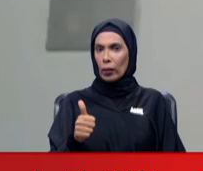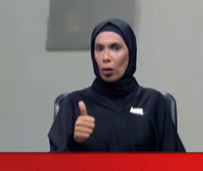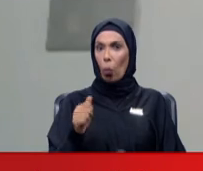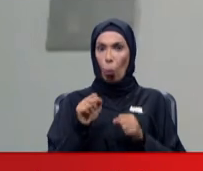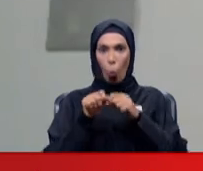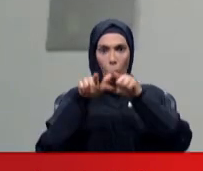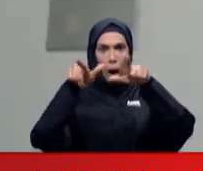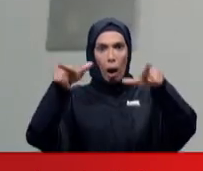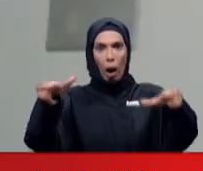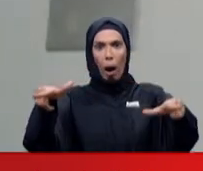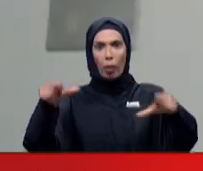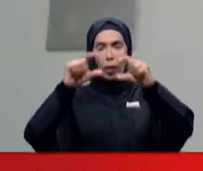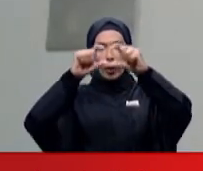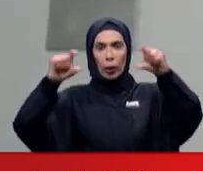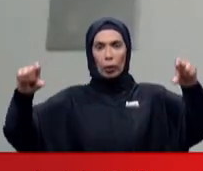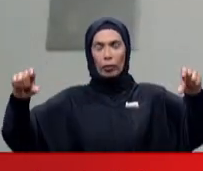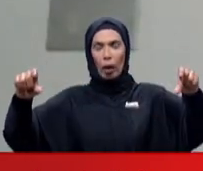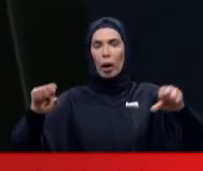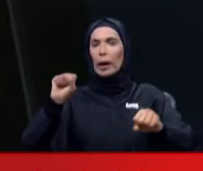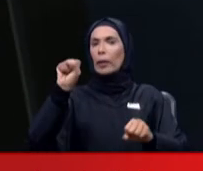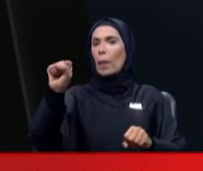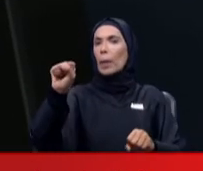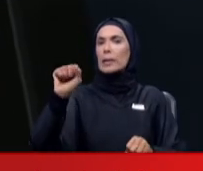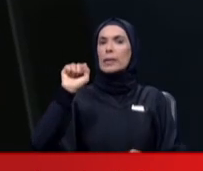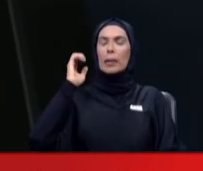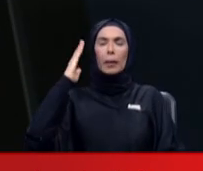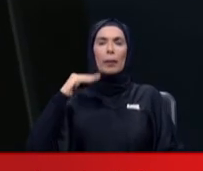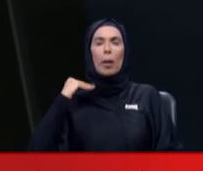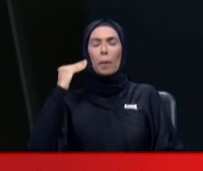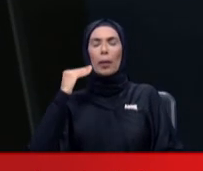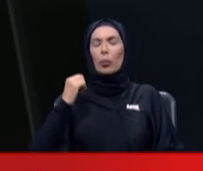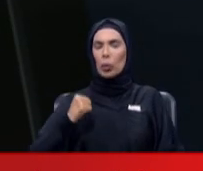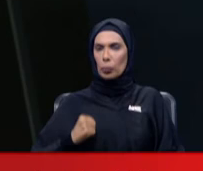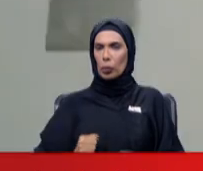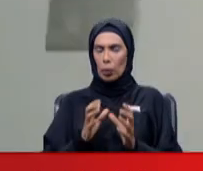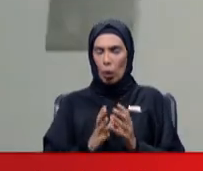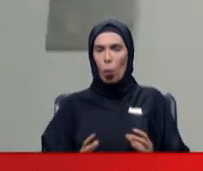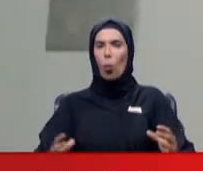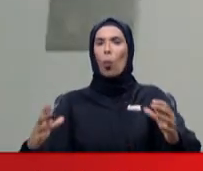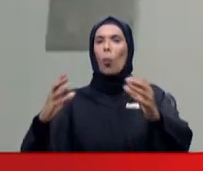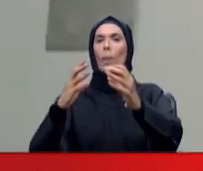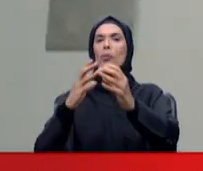واضح لاستجابات مخصصة للمرأة. البحرين قدمت جملة من